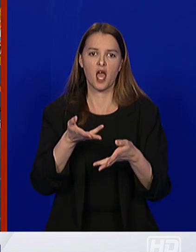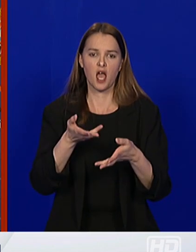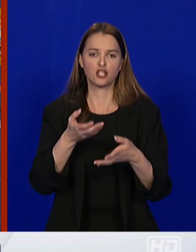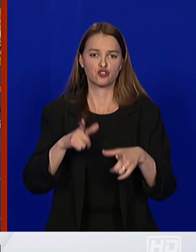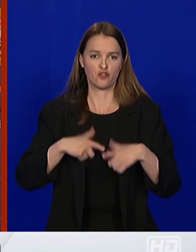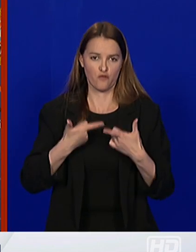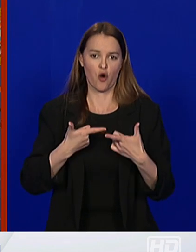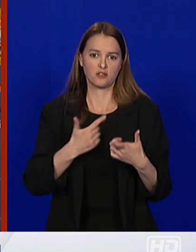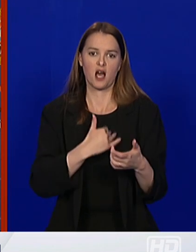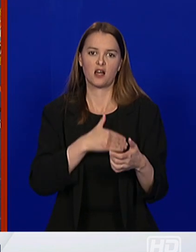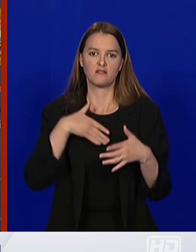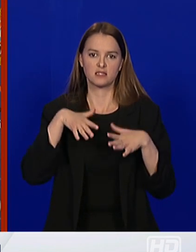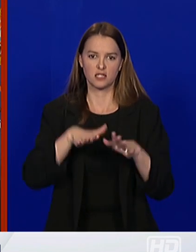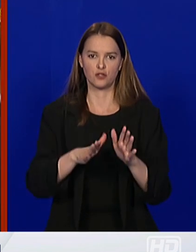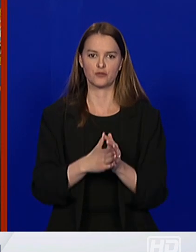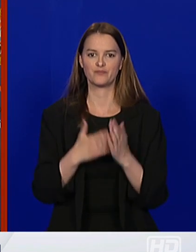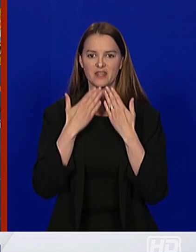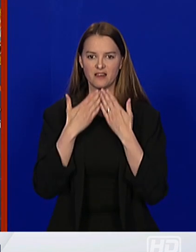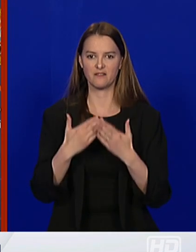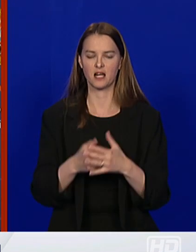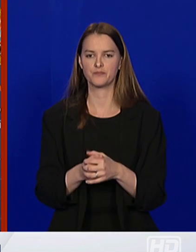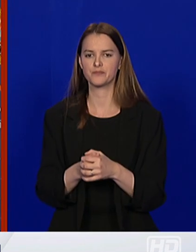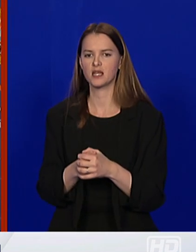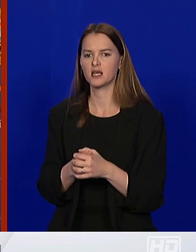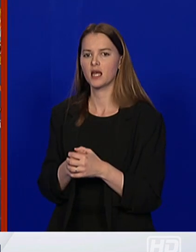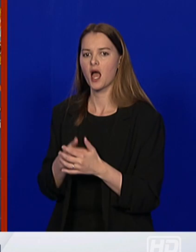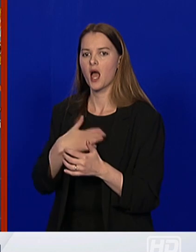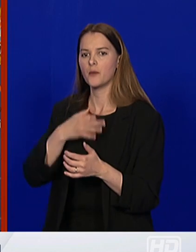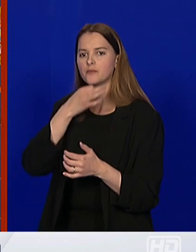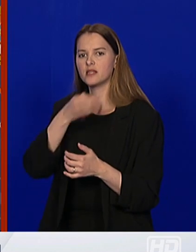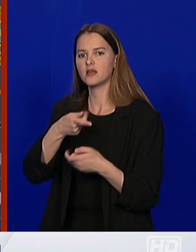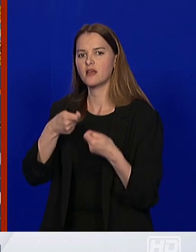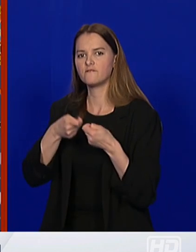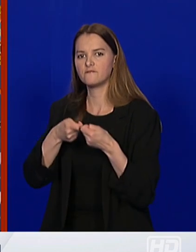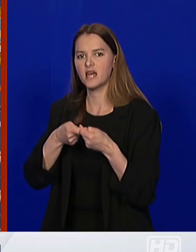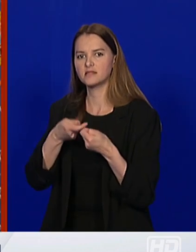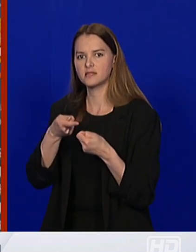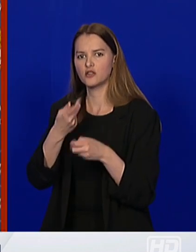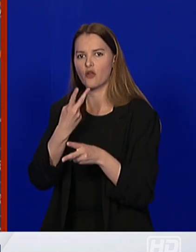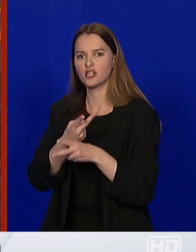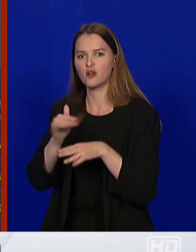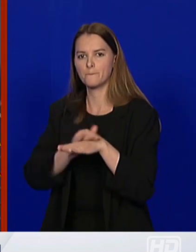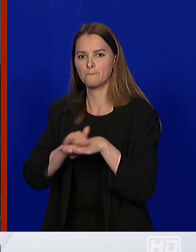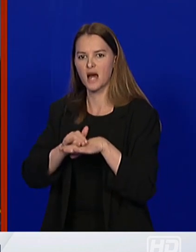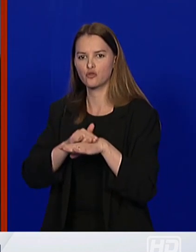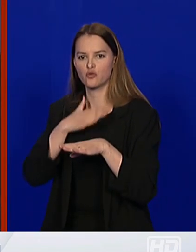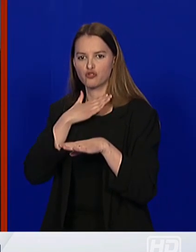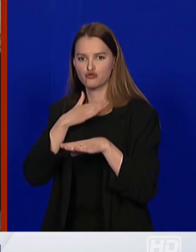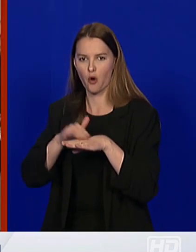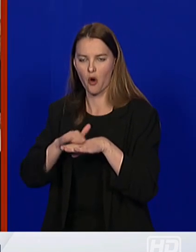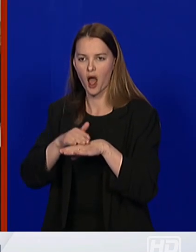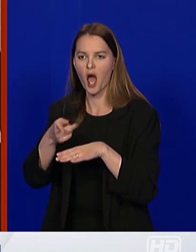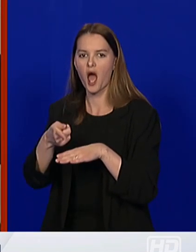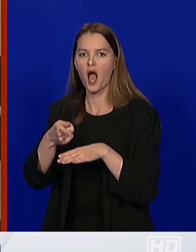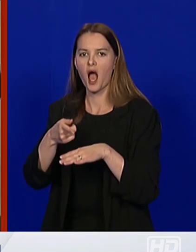građana. Hvala vam. Moje pitanje je vezano uz održavanje državne mature. Ministrica Divjak izjavila je kako